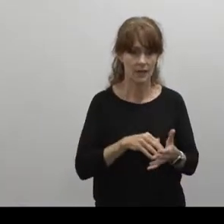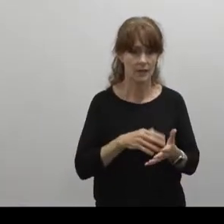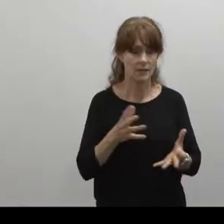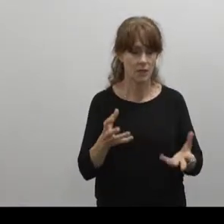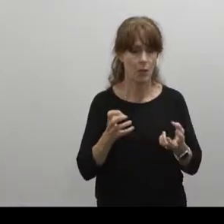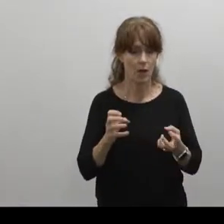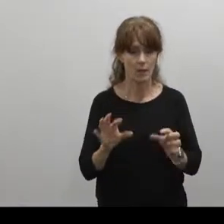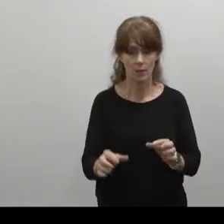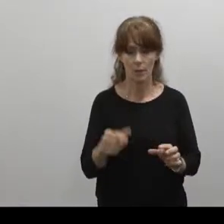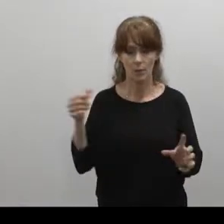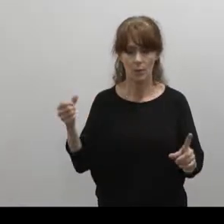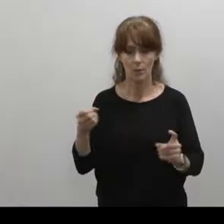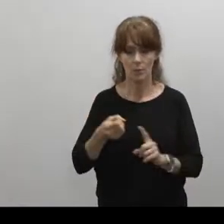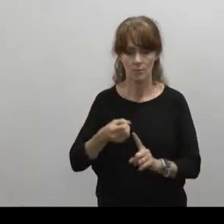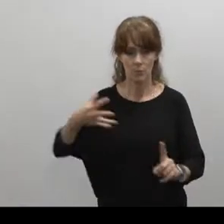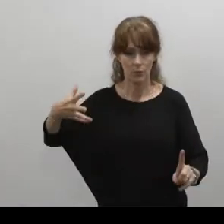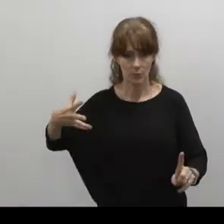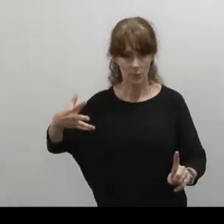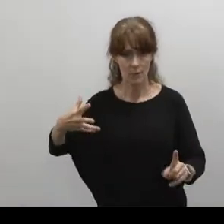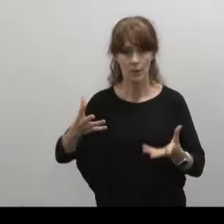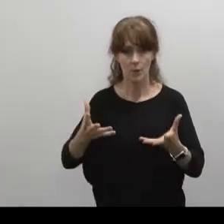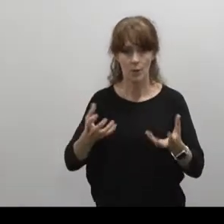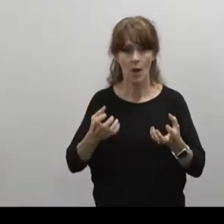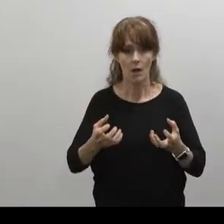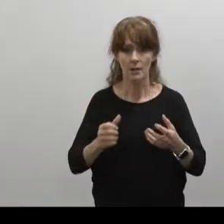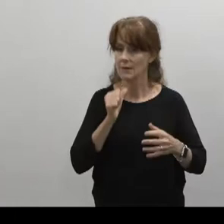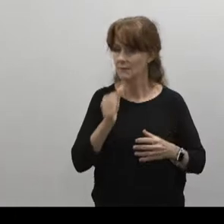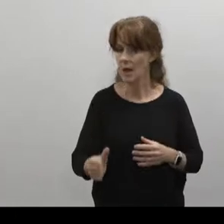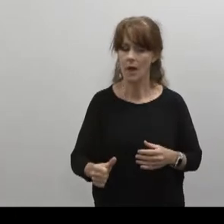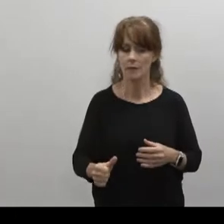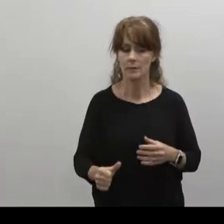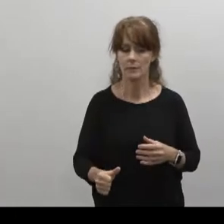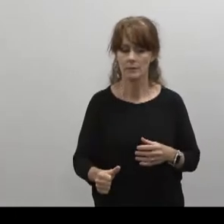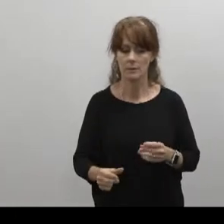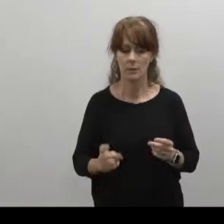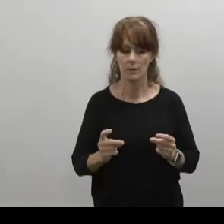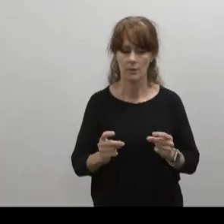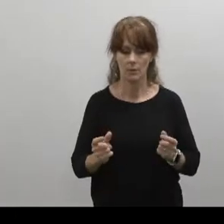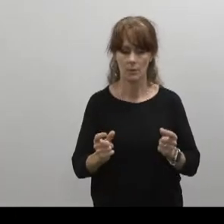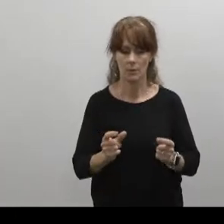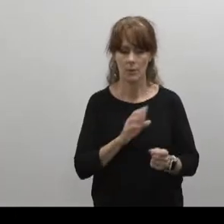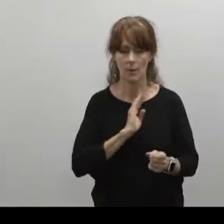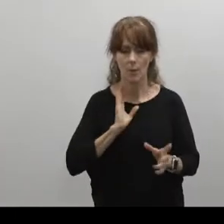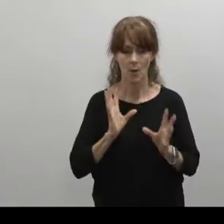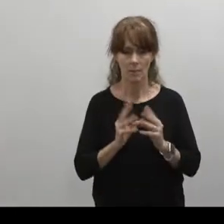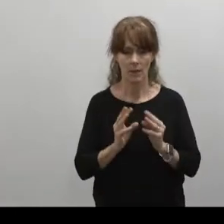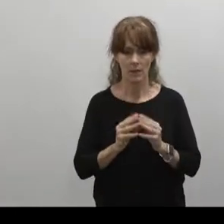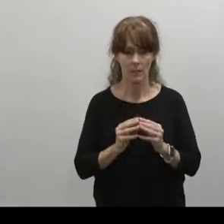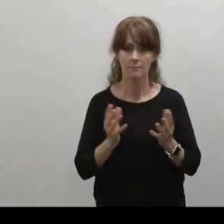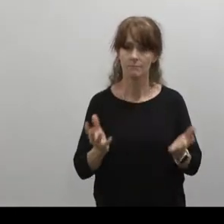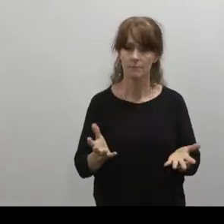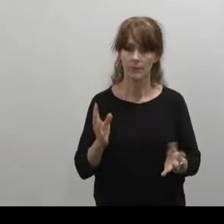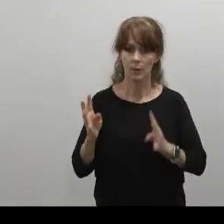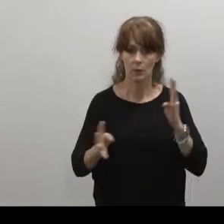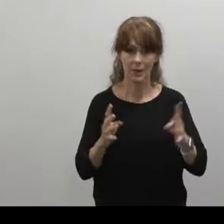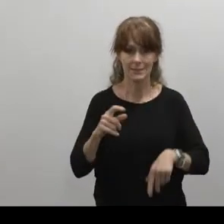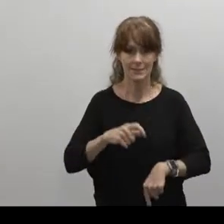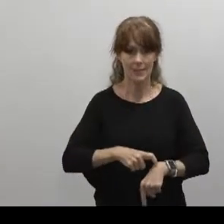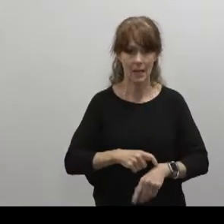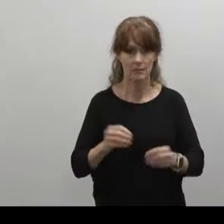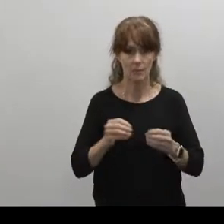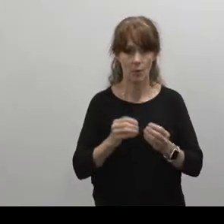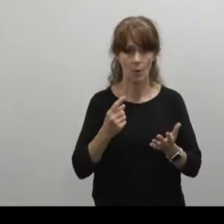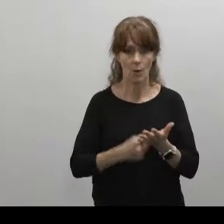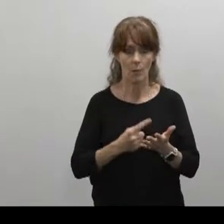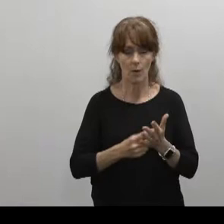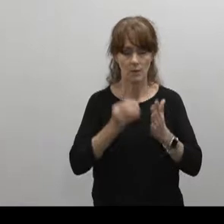hay kì xinh không tha nè thằng ọc nếp bàn mơ vía sức xa vía muốn nâng dân chụp chùm đảm